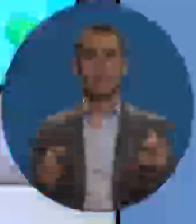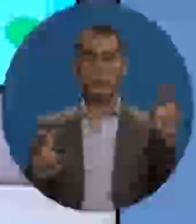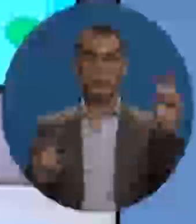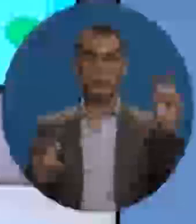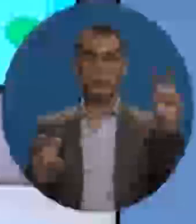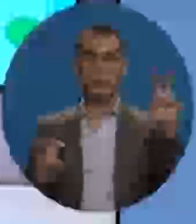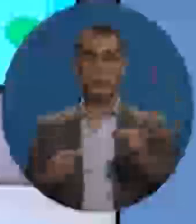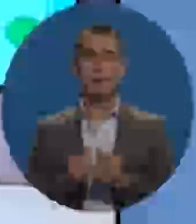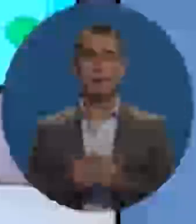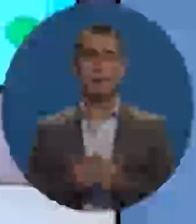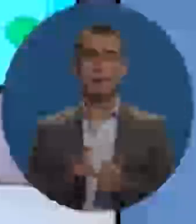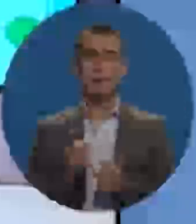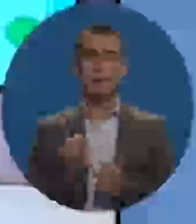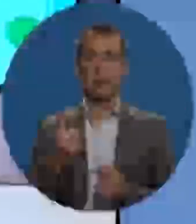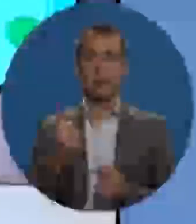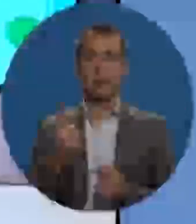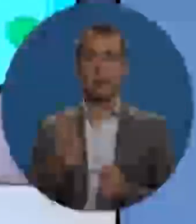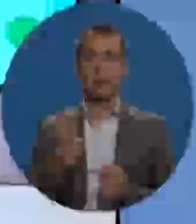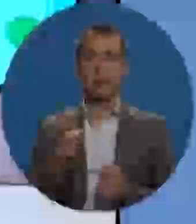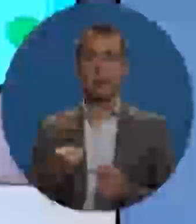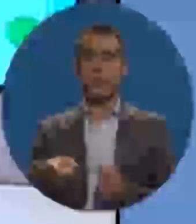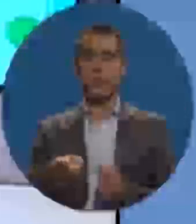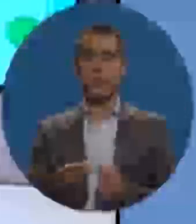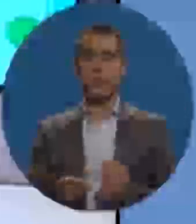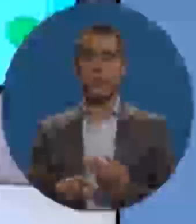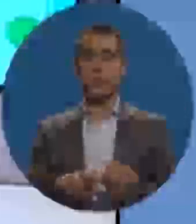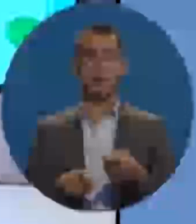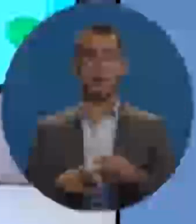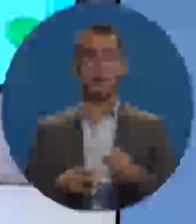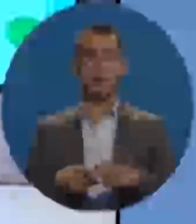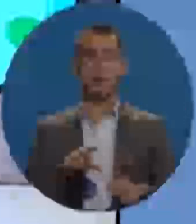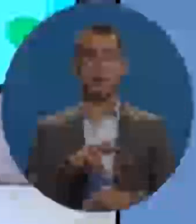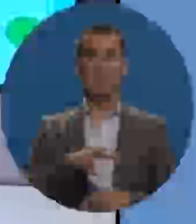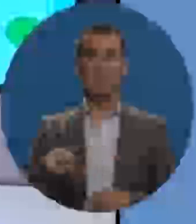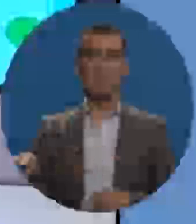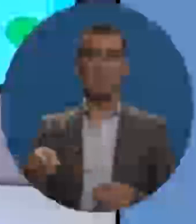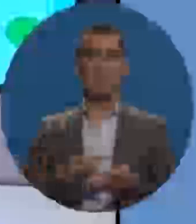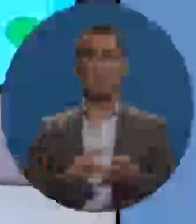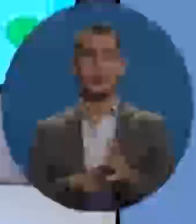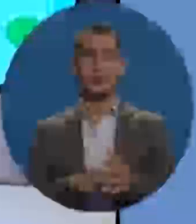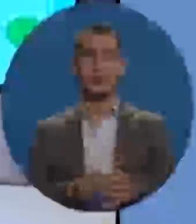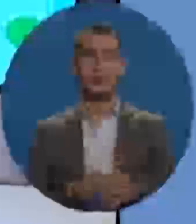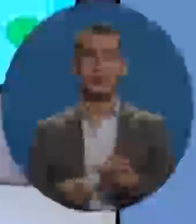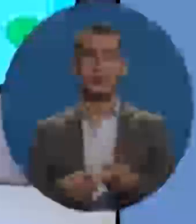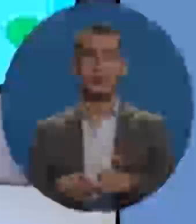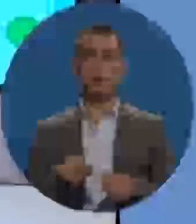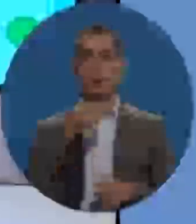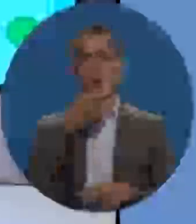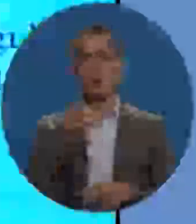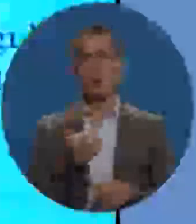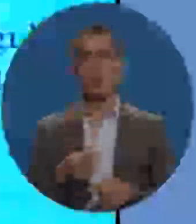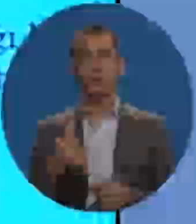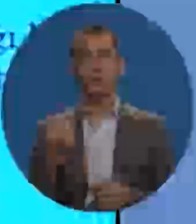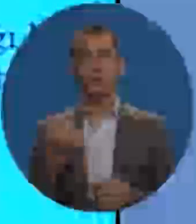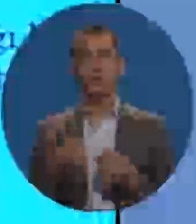Бүгінгі таза темамыз бірліклер, мыңлықлар, миллионлар классы хаққында болады.